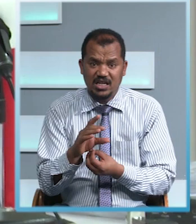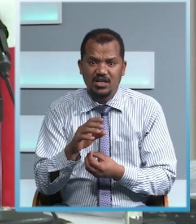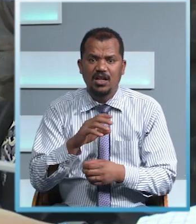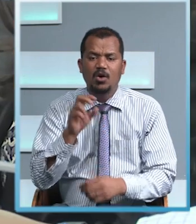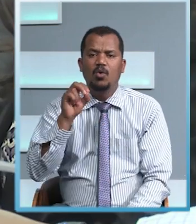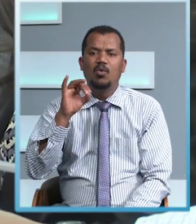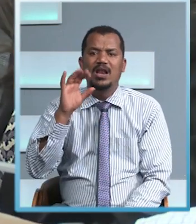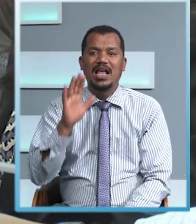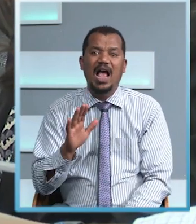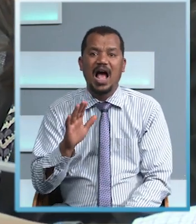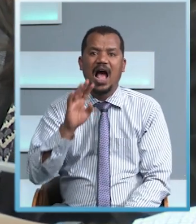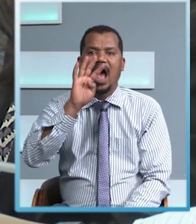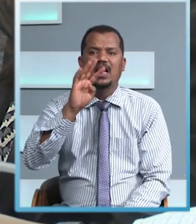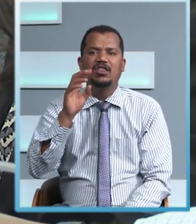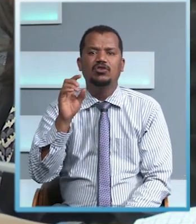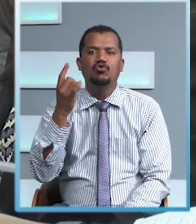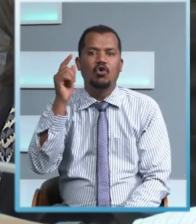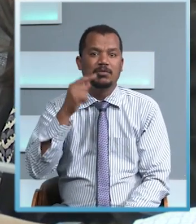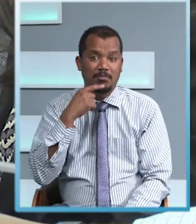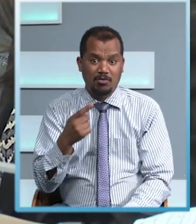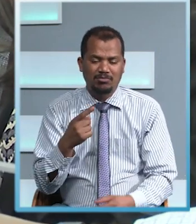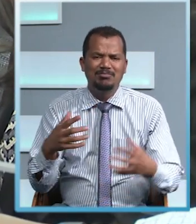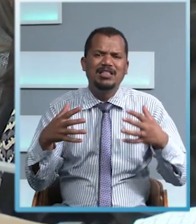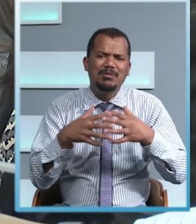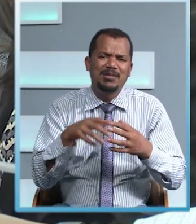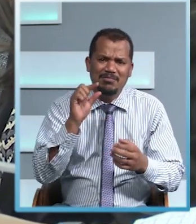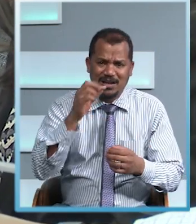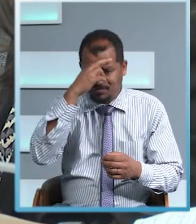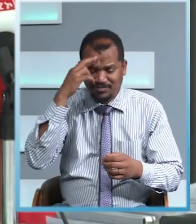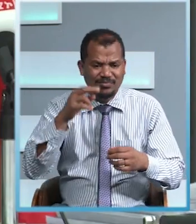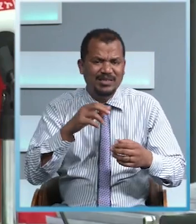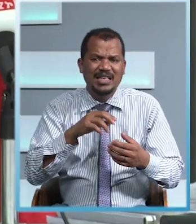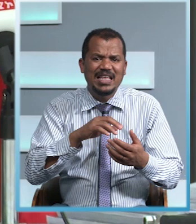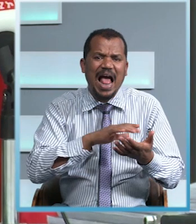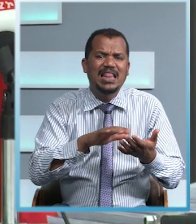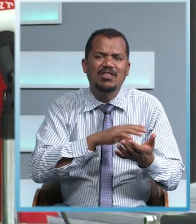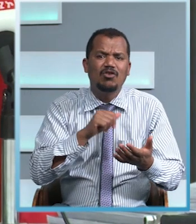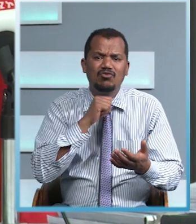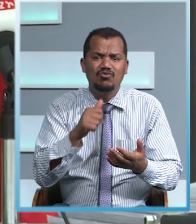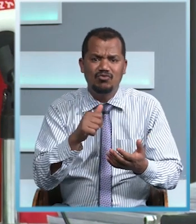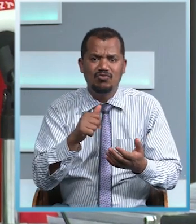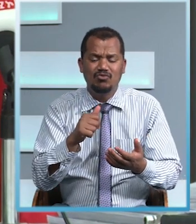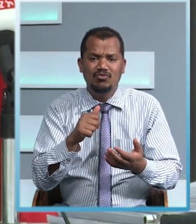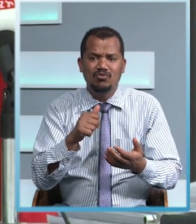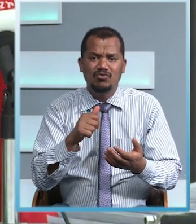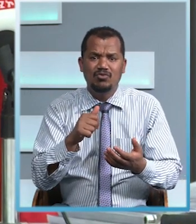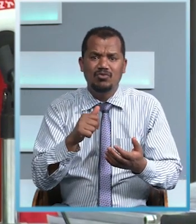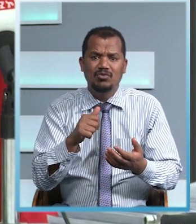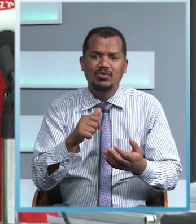ክልል የወለጋ አራቱ ዞኖች የሚባሉ ናቸው። በትብብር ማነስ ምክንያት ያልተጠኑ አካባቢዎች በደቡብ ነው